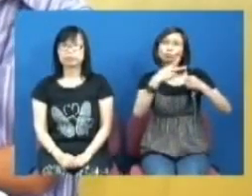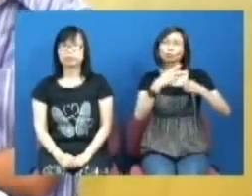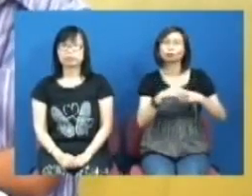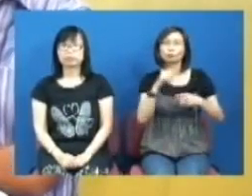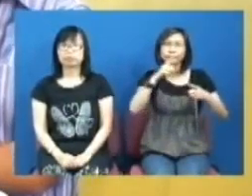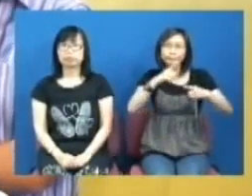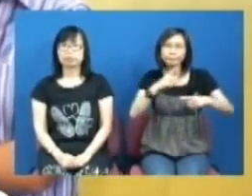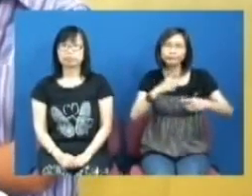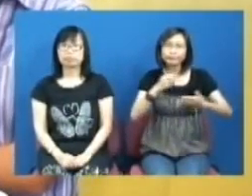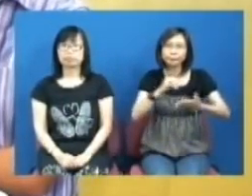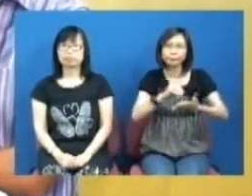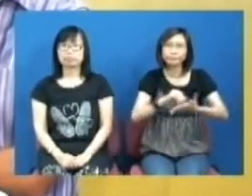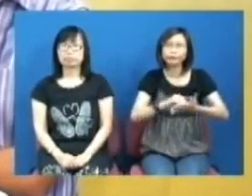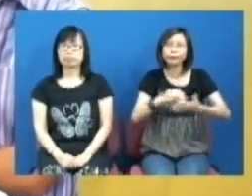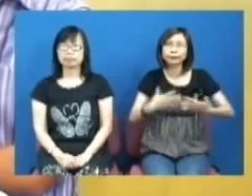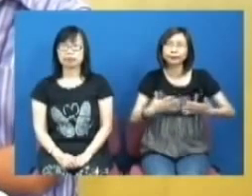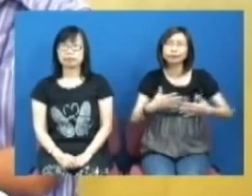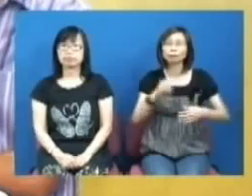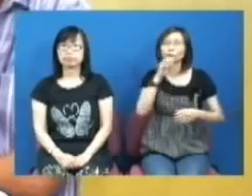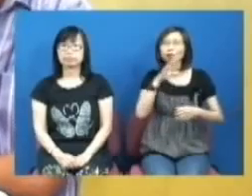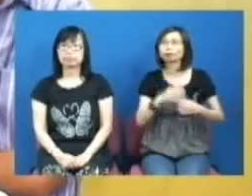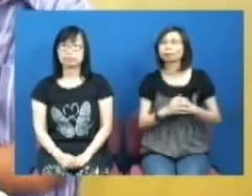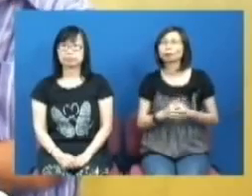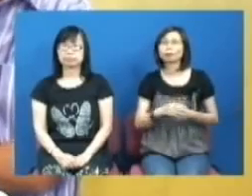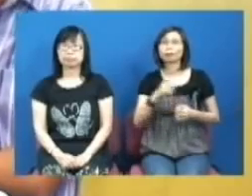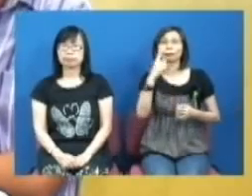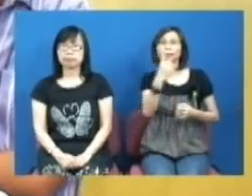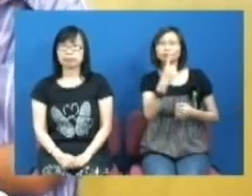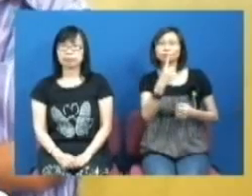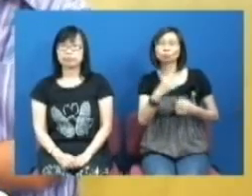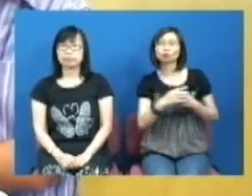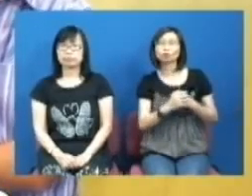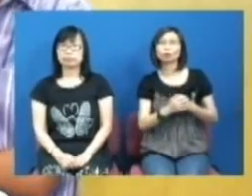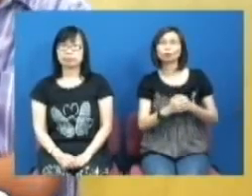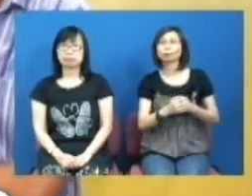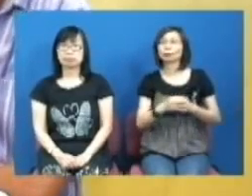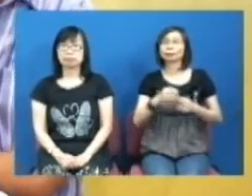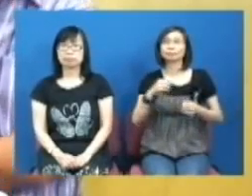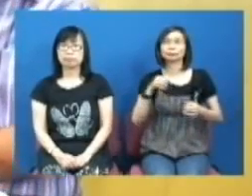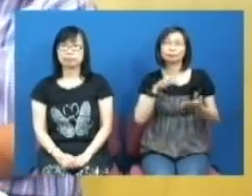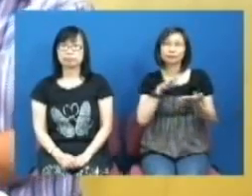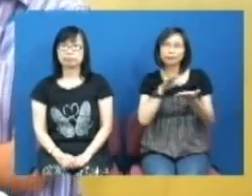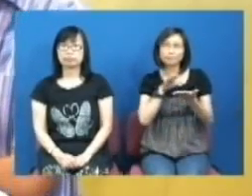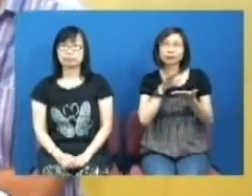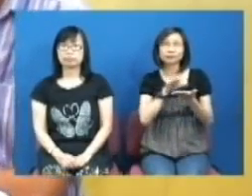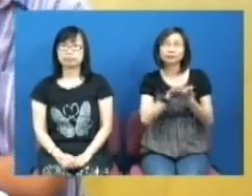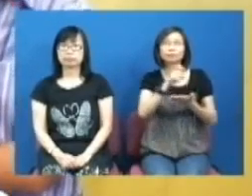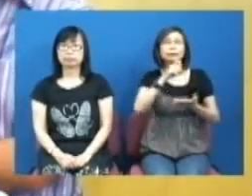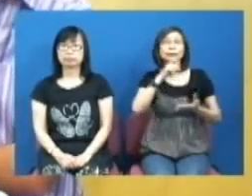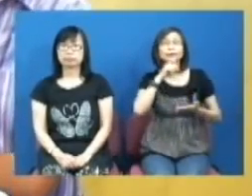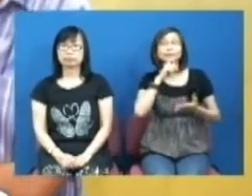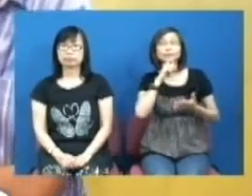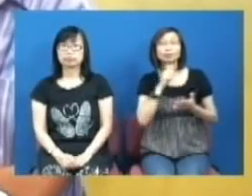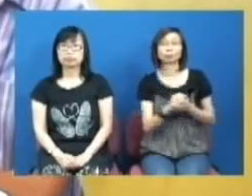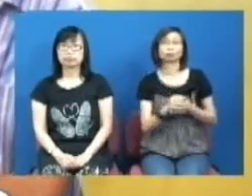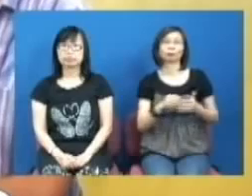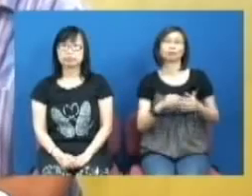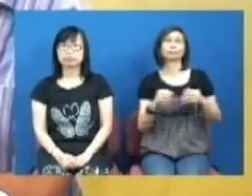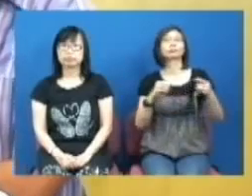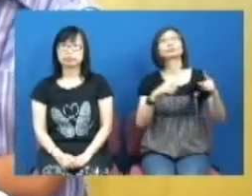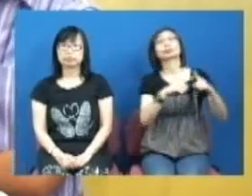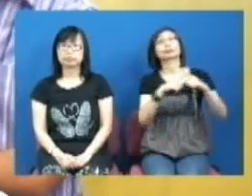佢有一個其實一個好 hidden 嘅一個 agenda， 就係話只有泛民主派或者只有民主黨先有能力可